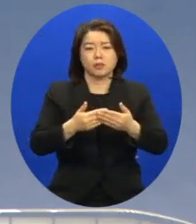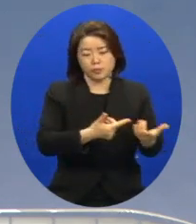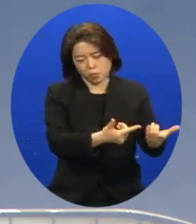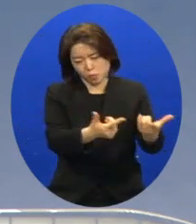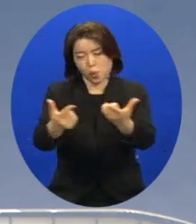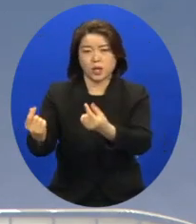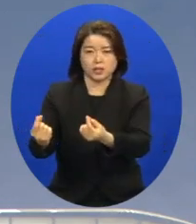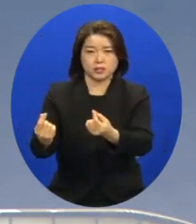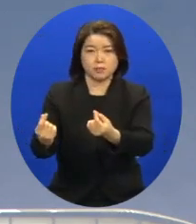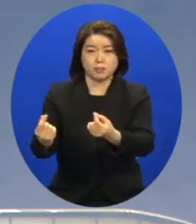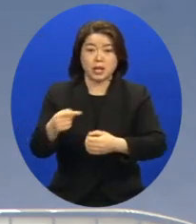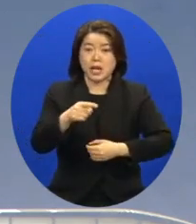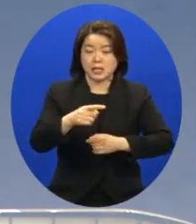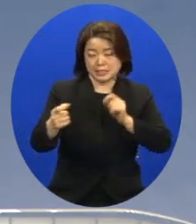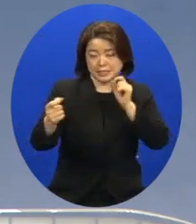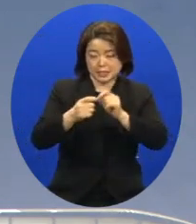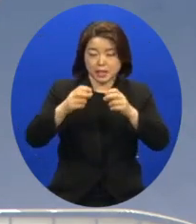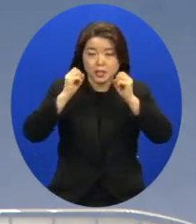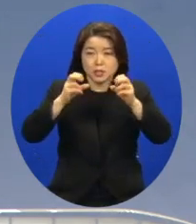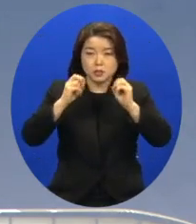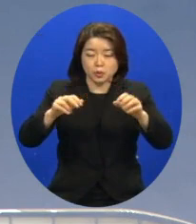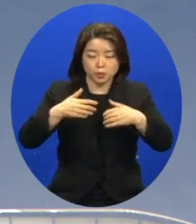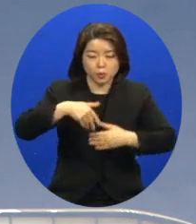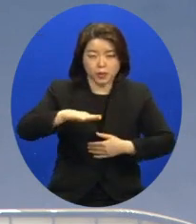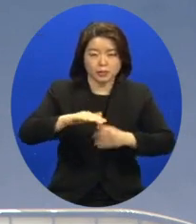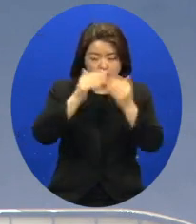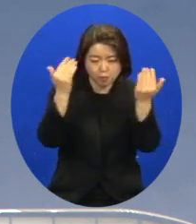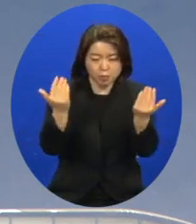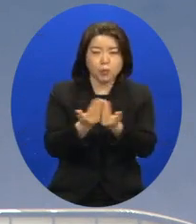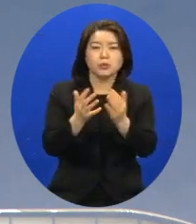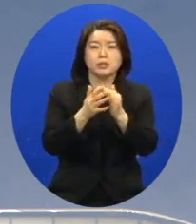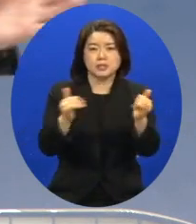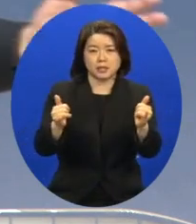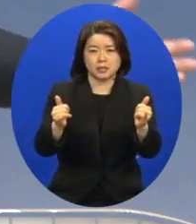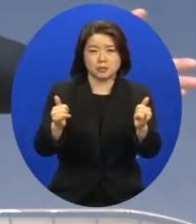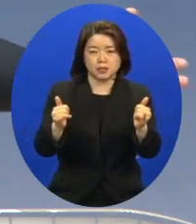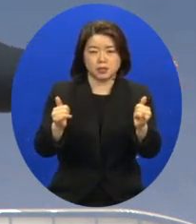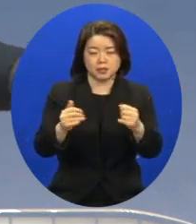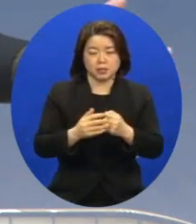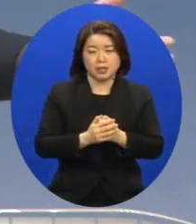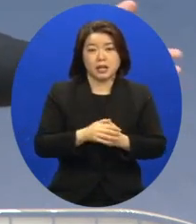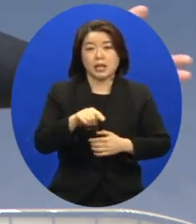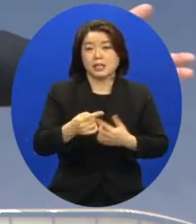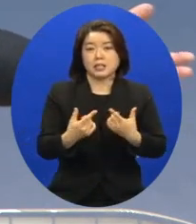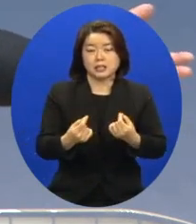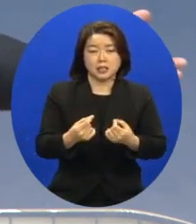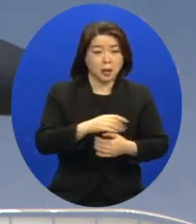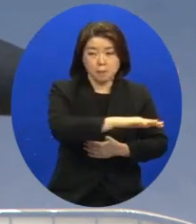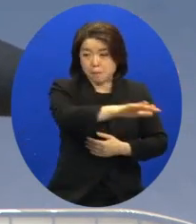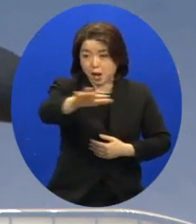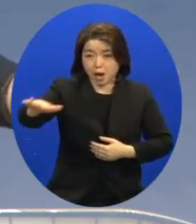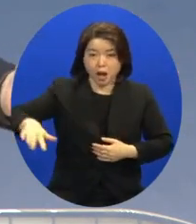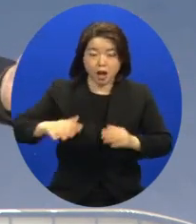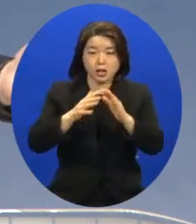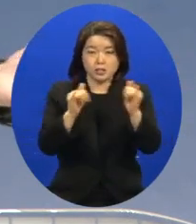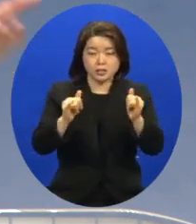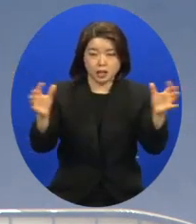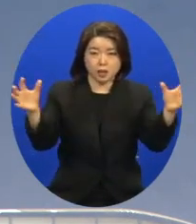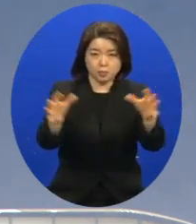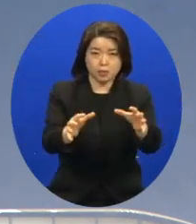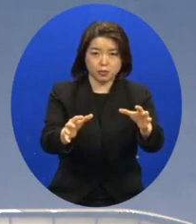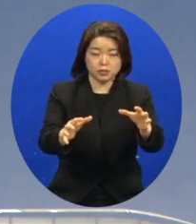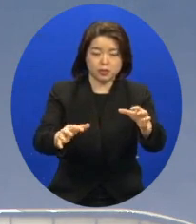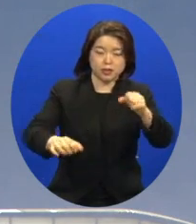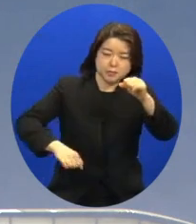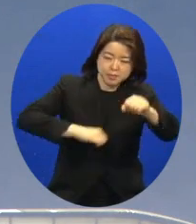그 단기 선교 갔던 모든 사람이 다 이렇게 많은 사람들이 모여서